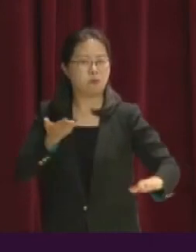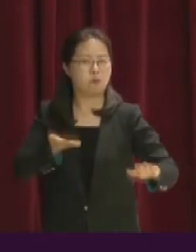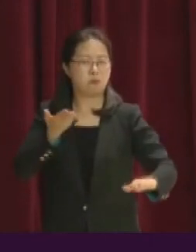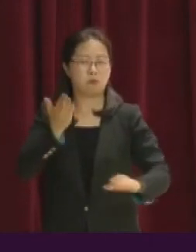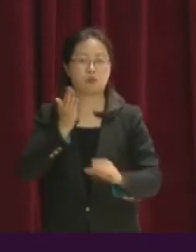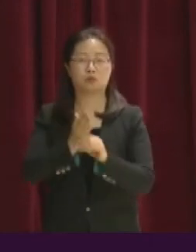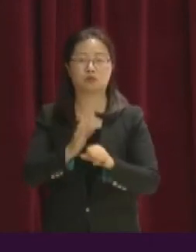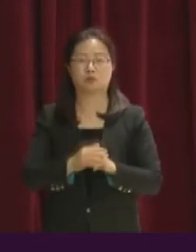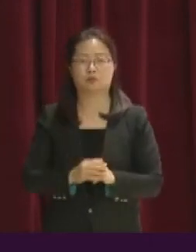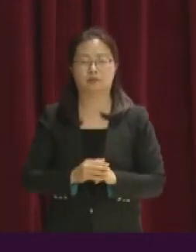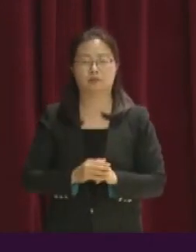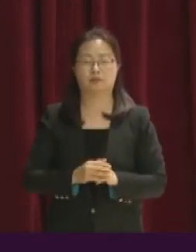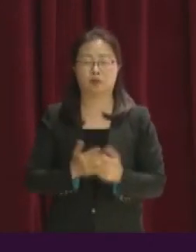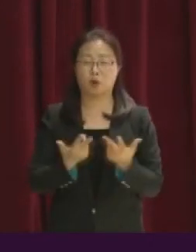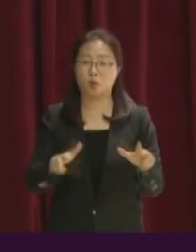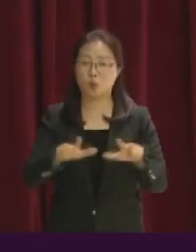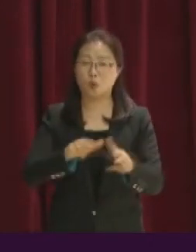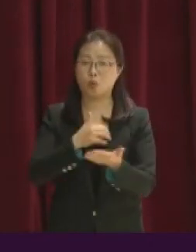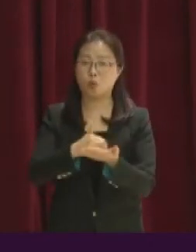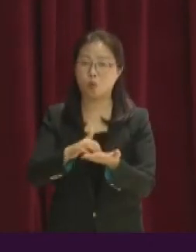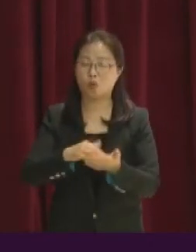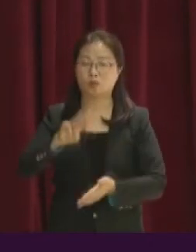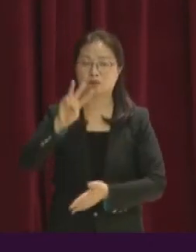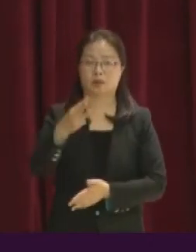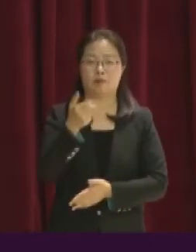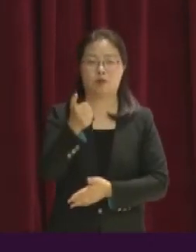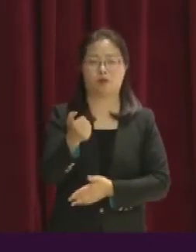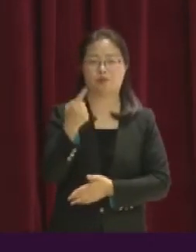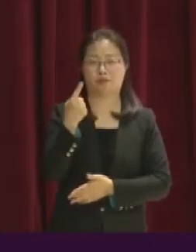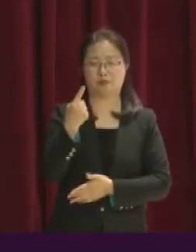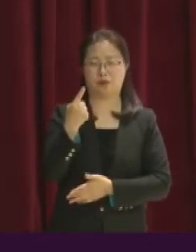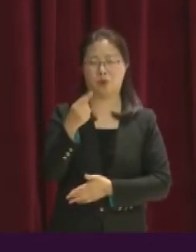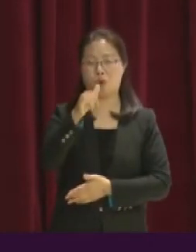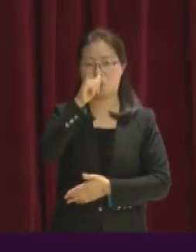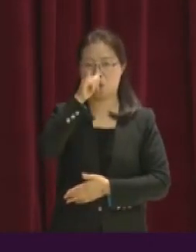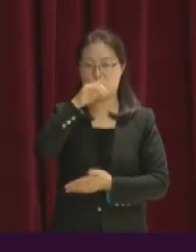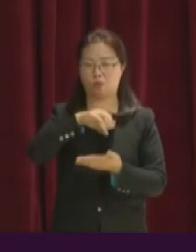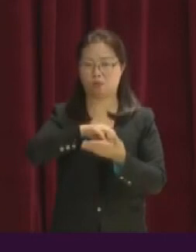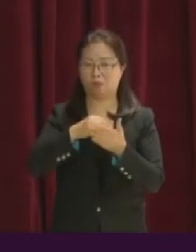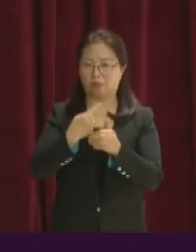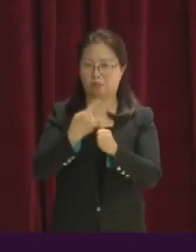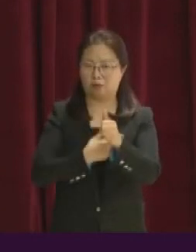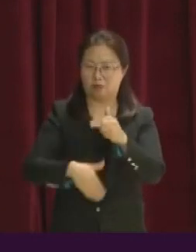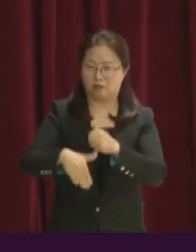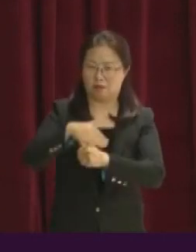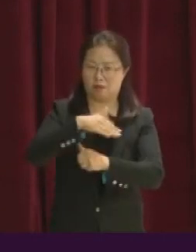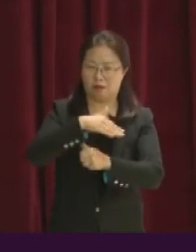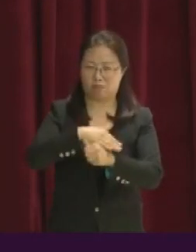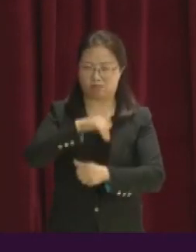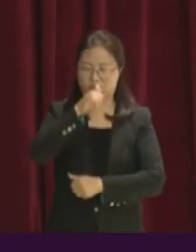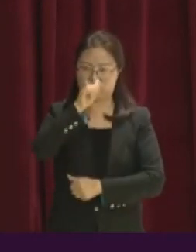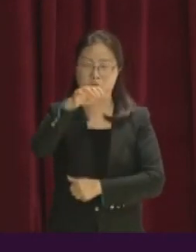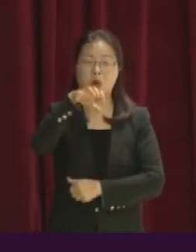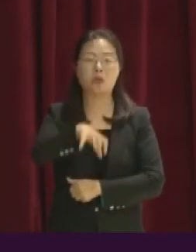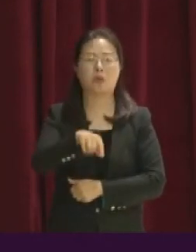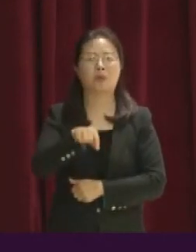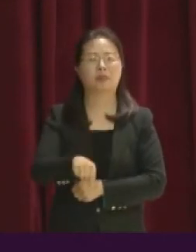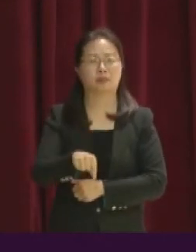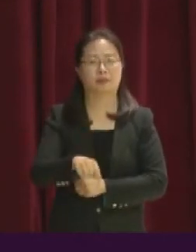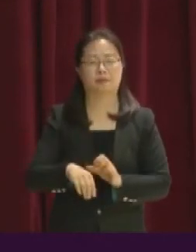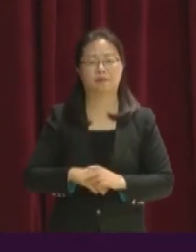편이고, 크고 작은 공원 총 351개를 보유할 정도로 자연환경이